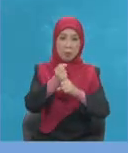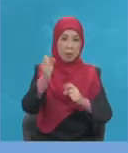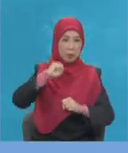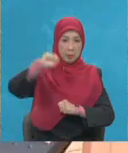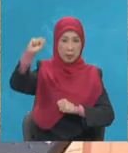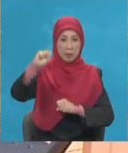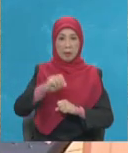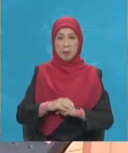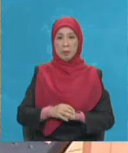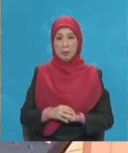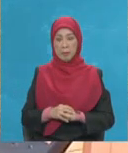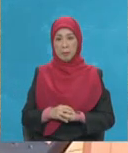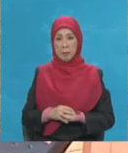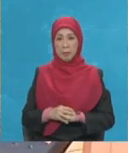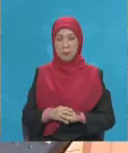kemerdekaan.